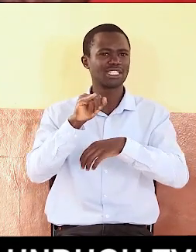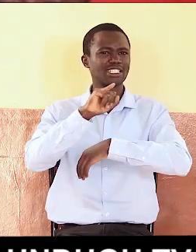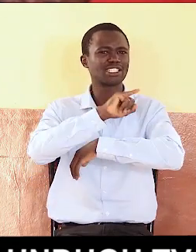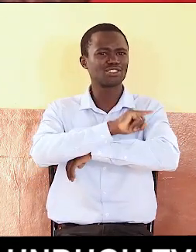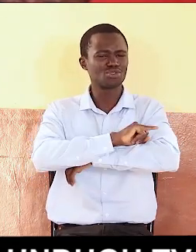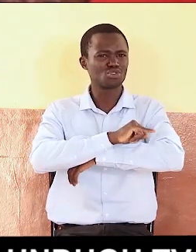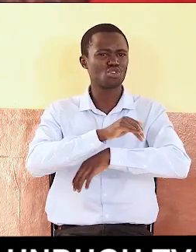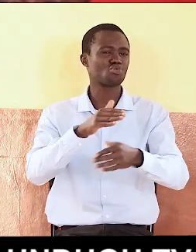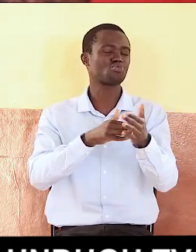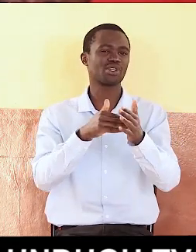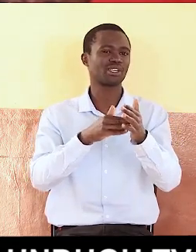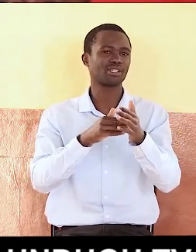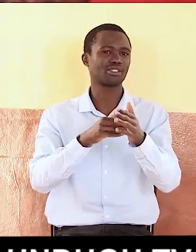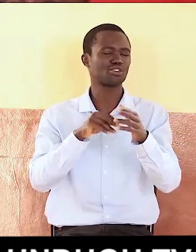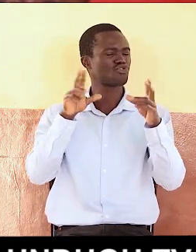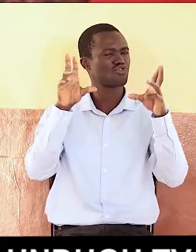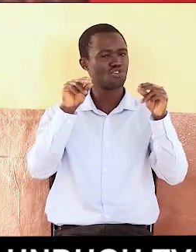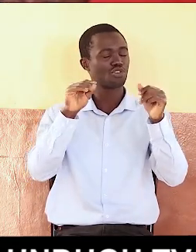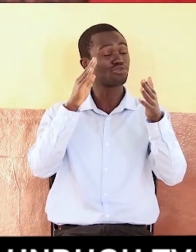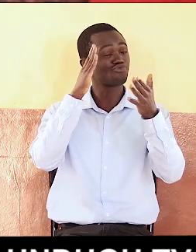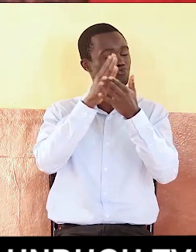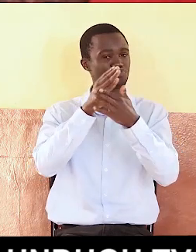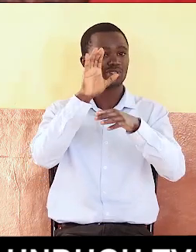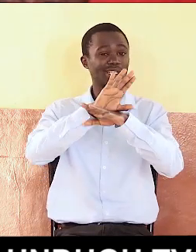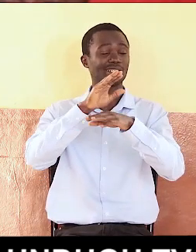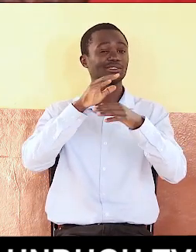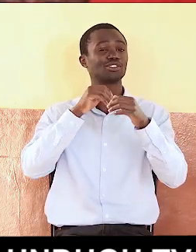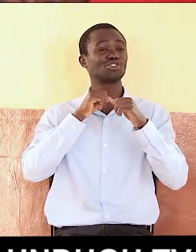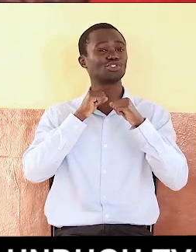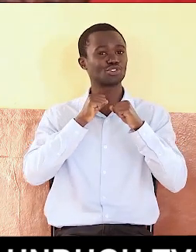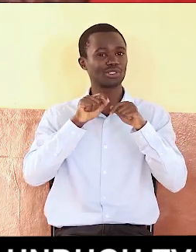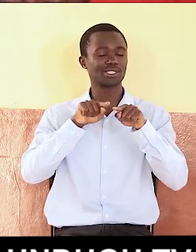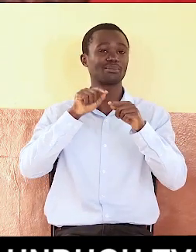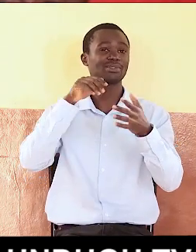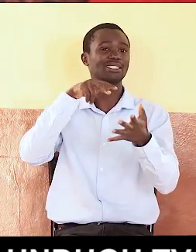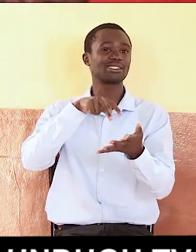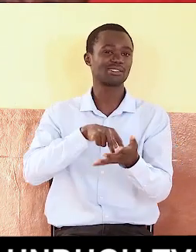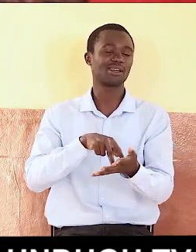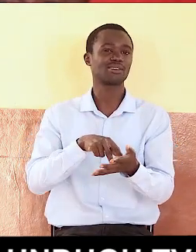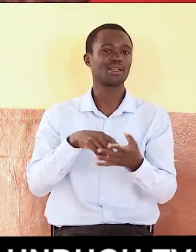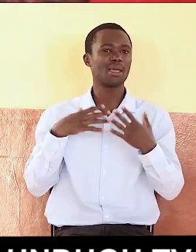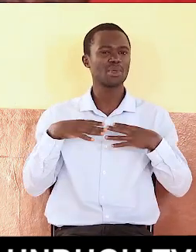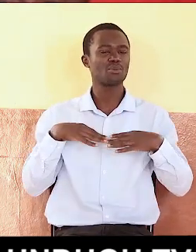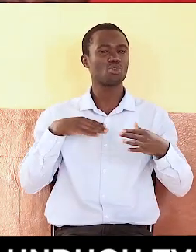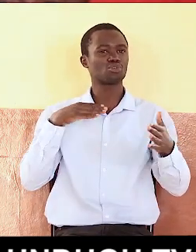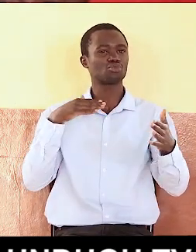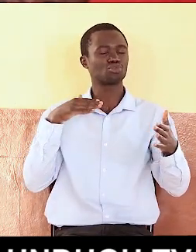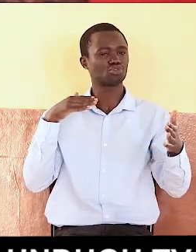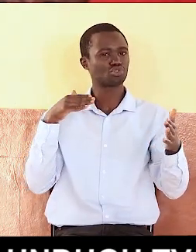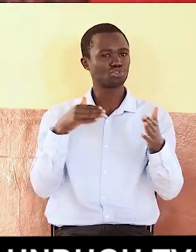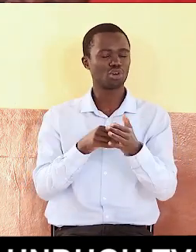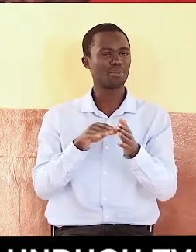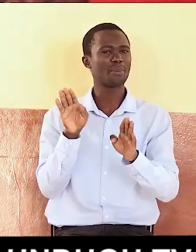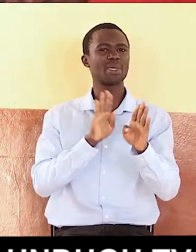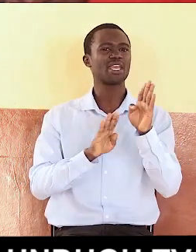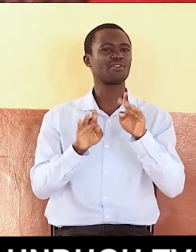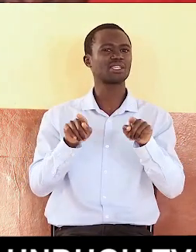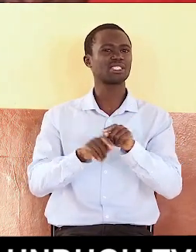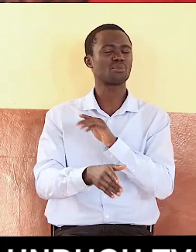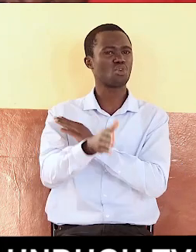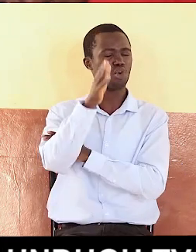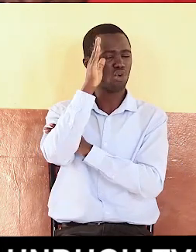dhaifu. We are very strong na tunasimama. Na watu waache hiyo tabia na Mungu